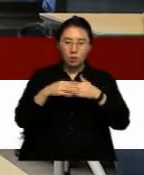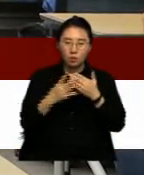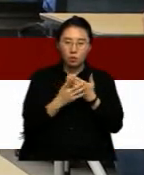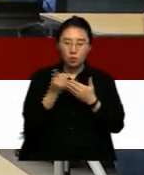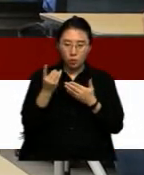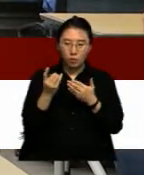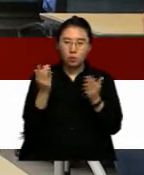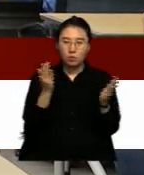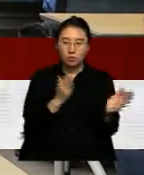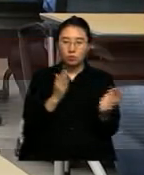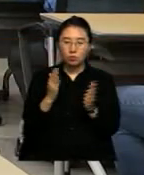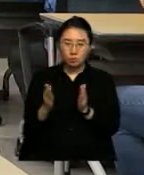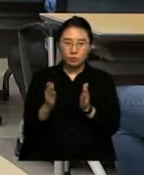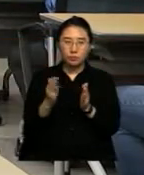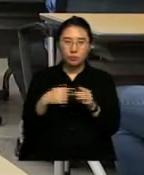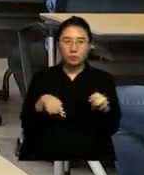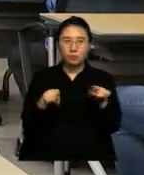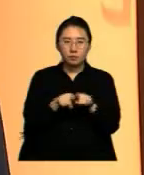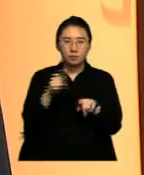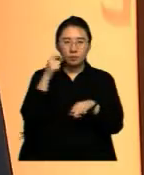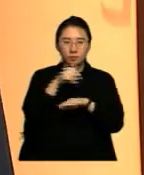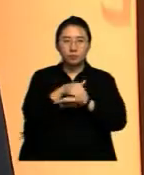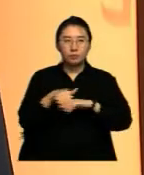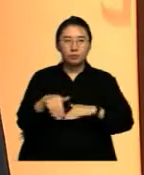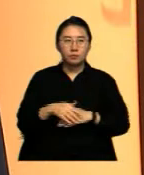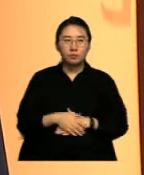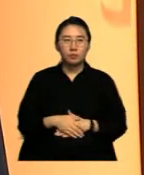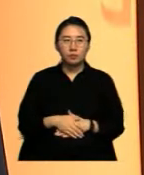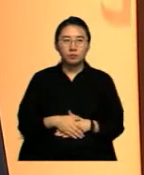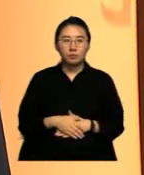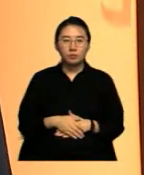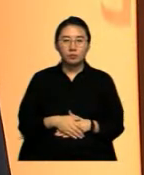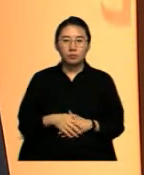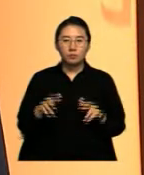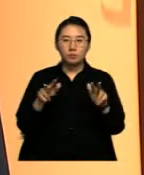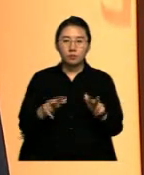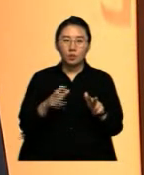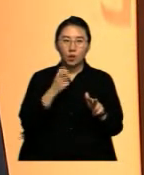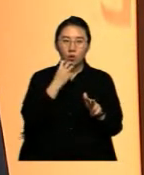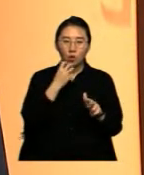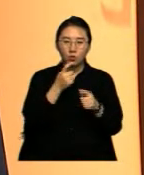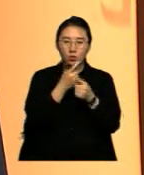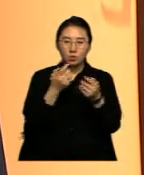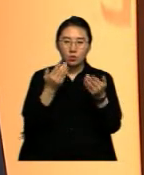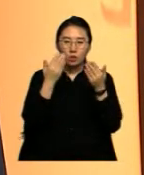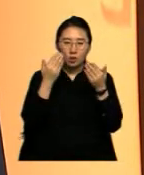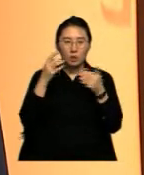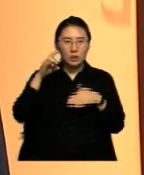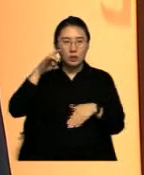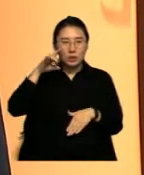대응 매뉴얼 작업도 착수하겠다는 각오입니다. 현재 서울대학교와